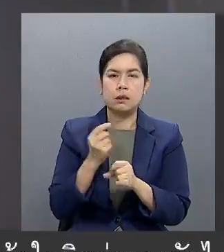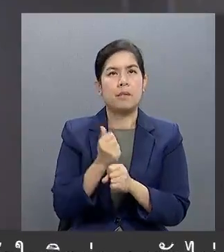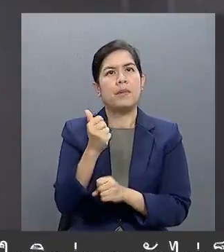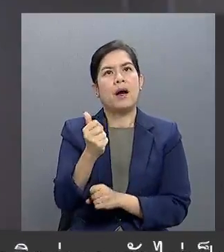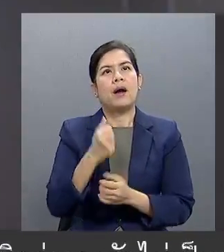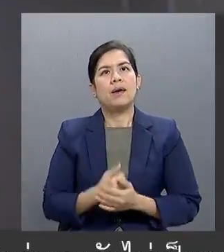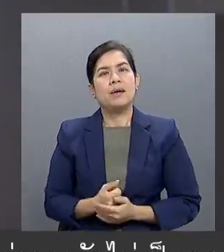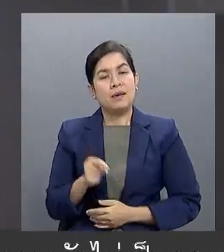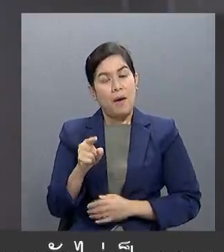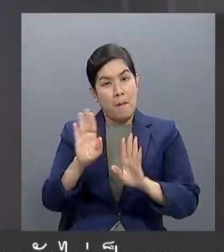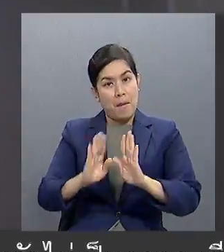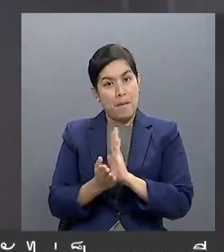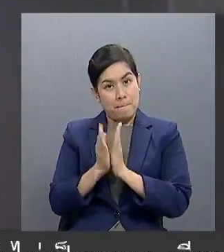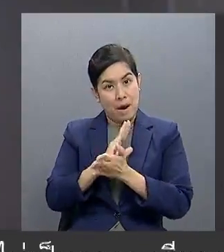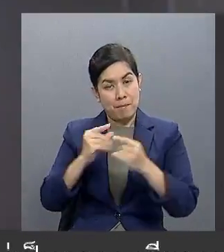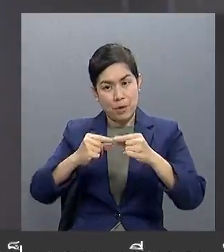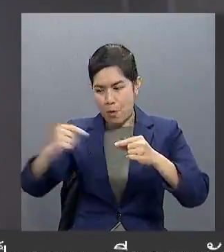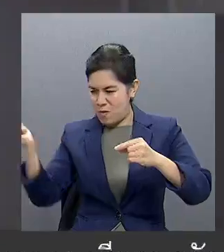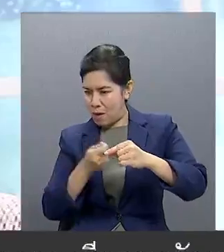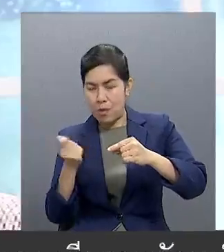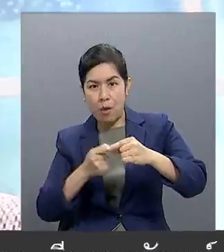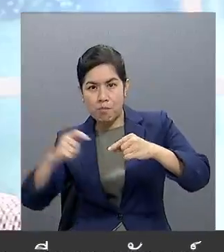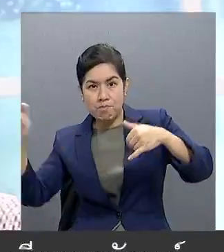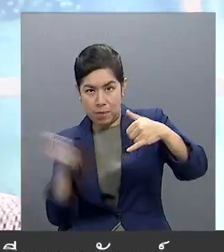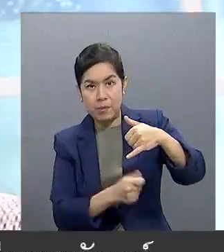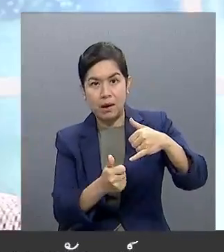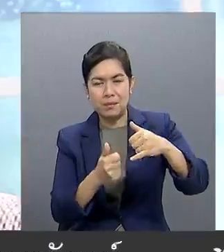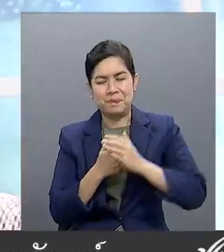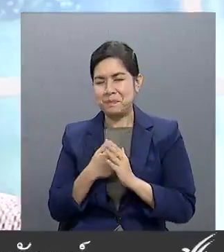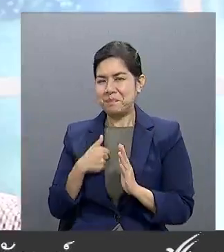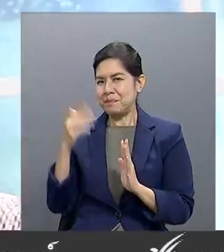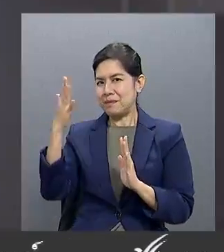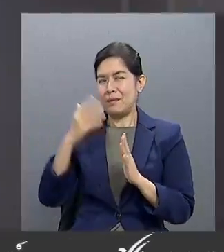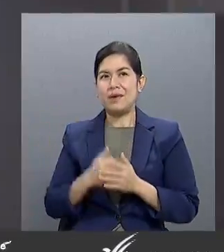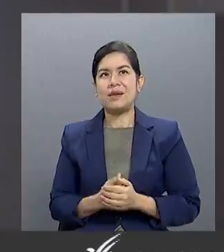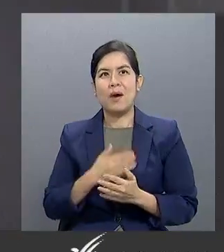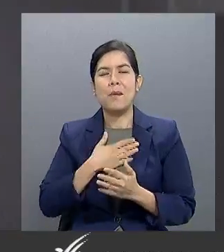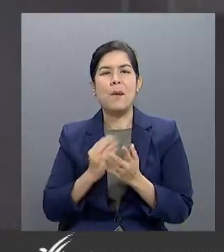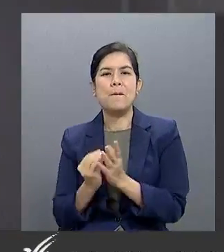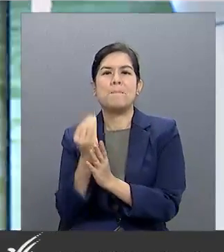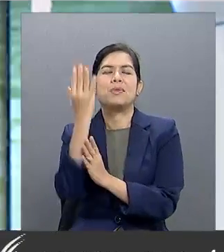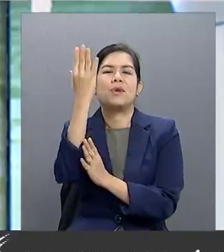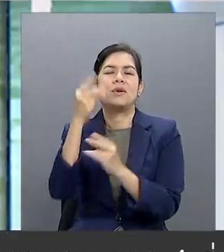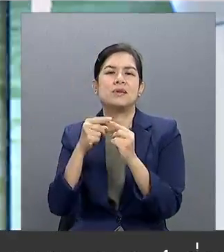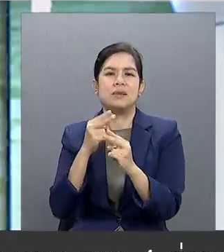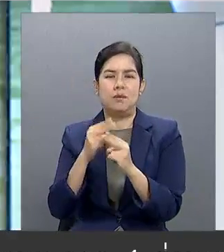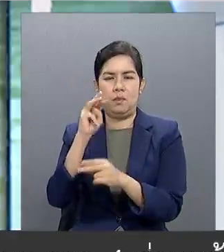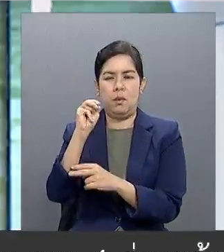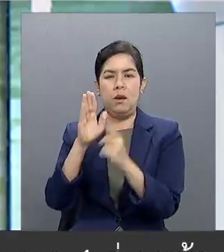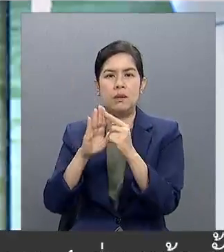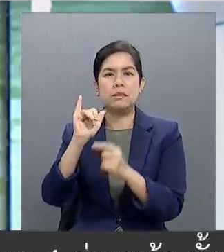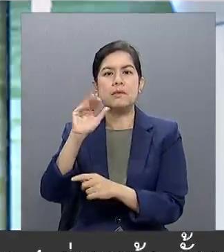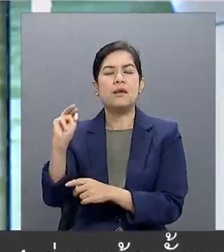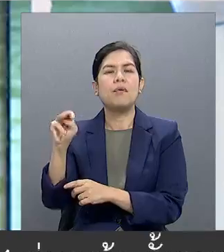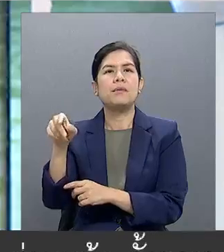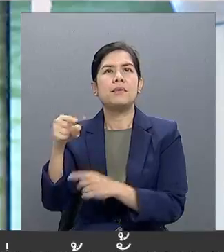ไหม ไม่ ไม้เรียวจากไม้ไผ่แช่ อ๋อแถวบ้านผมคือคุณแม่ปลูกต้นมะยมไว ้โดนรับสิทธิ์ก้านมะยม ใ ช่ใช้แล้วทิ้งเลย ใช่